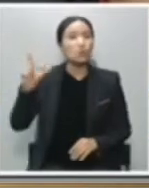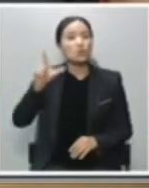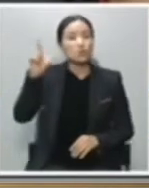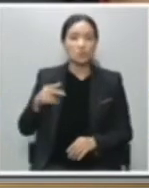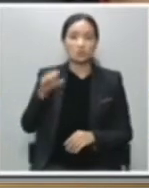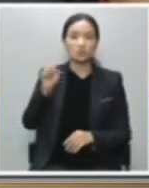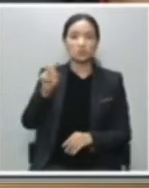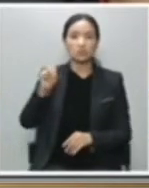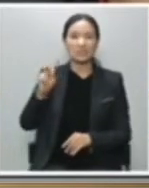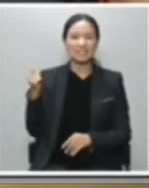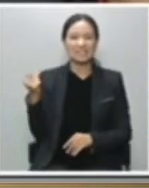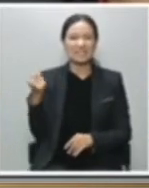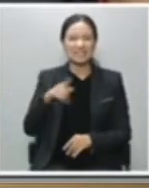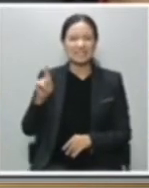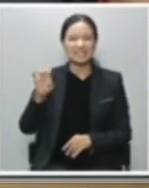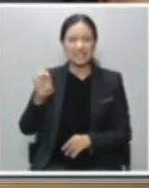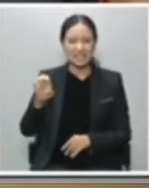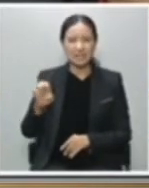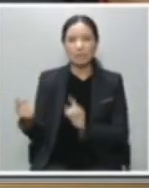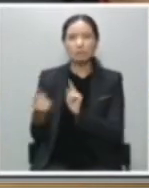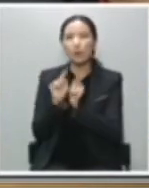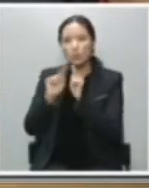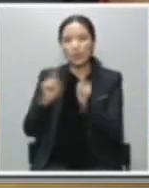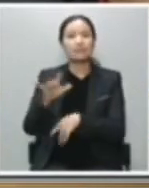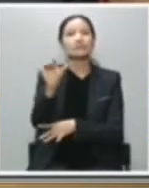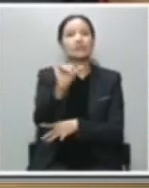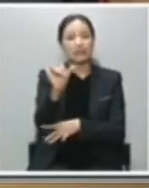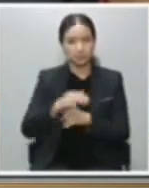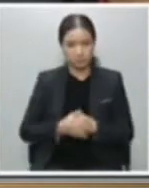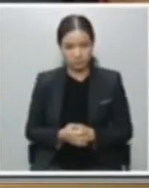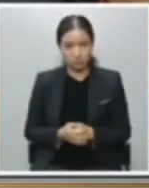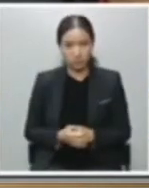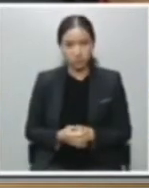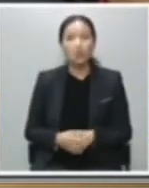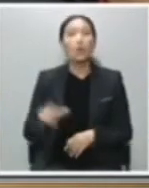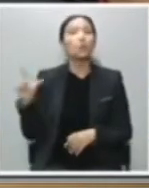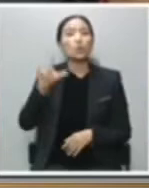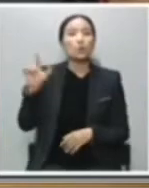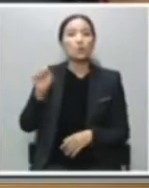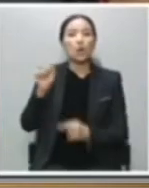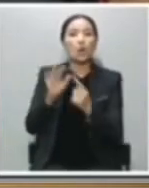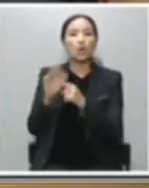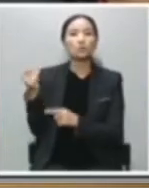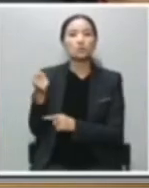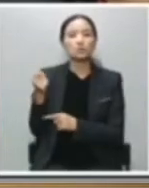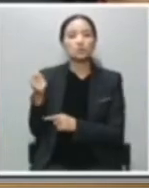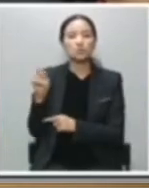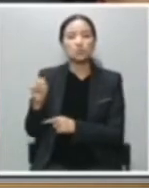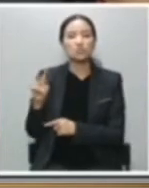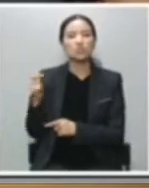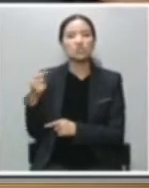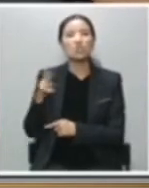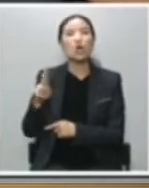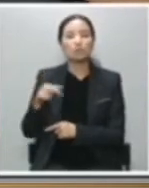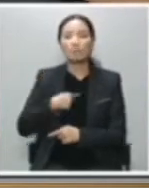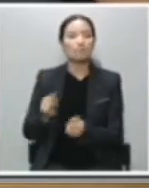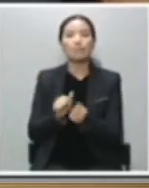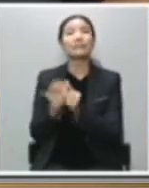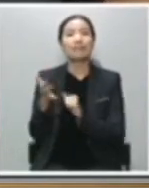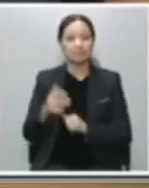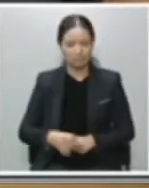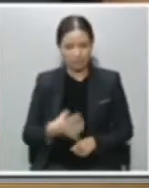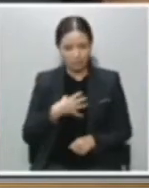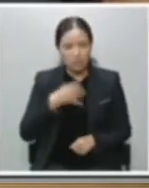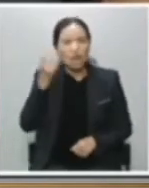ยังไม่เคยได้คุยกันนะครับส่วนลุงสุนทรเนี่ยไอ้นั่นผมไม่ทันผมก็อยากรู้จริงๆว่